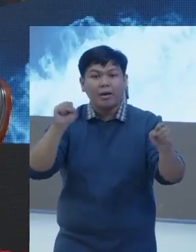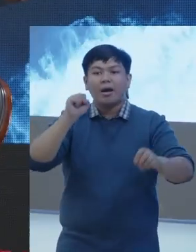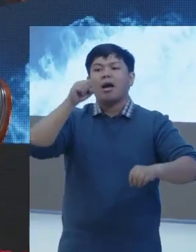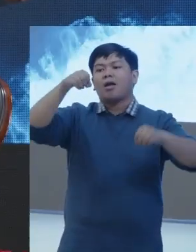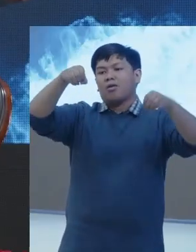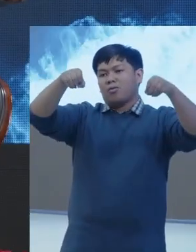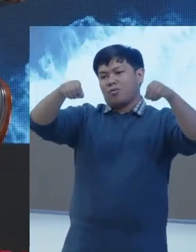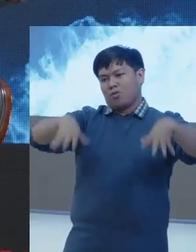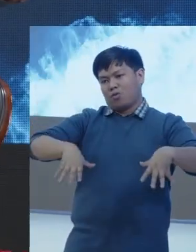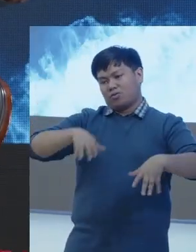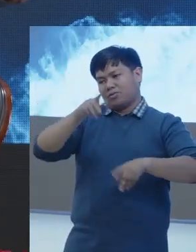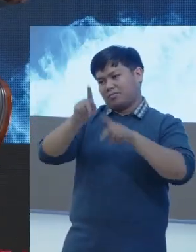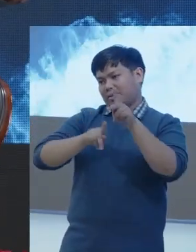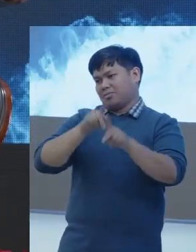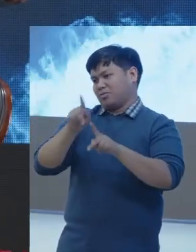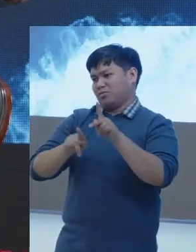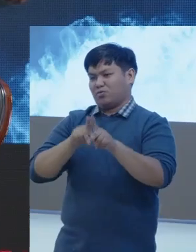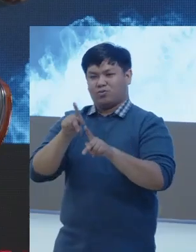lost.